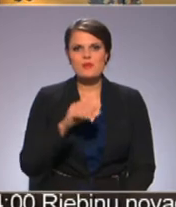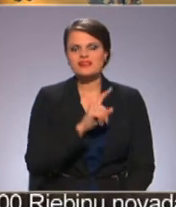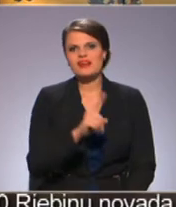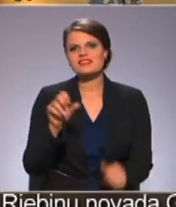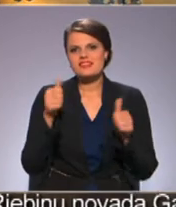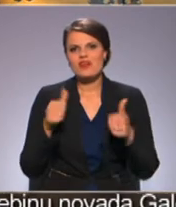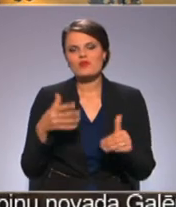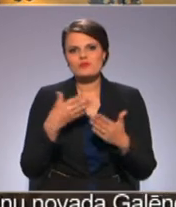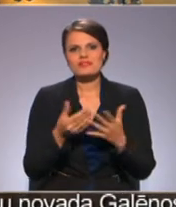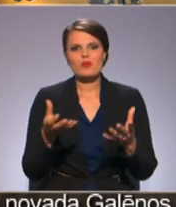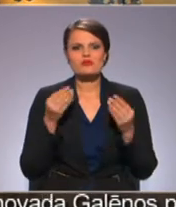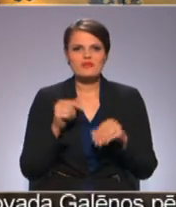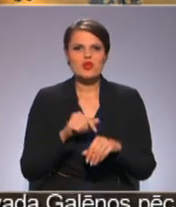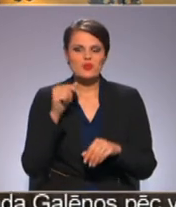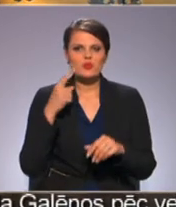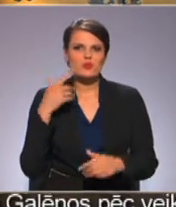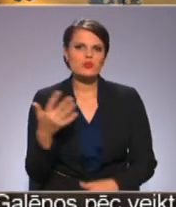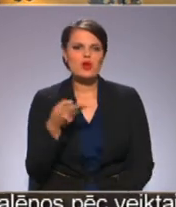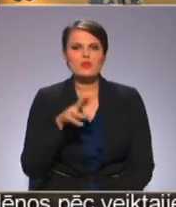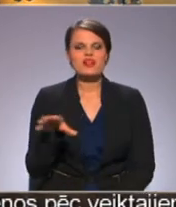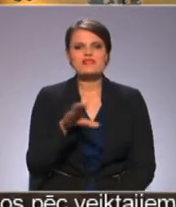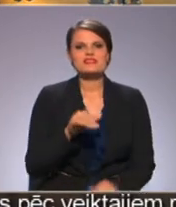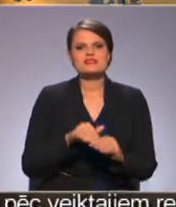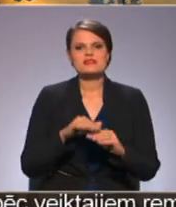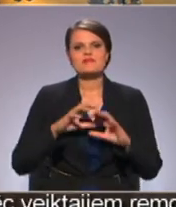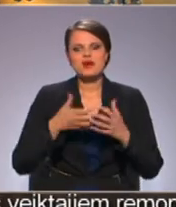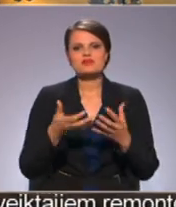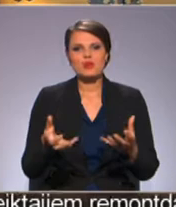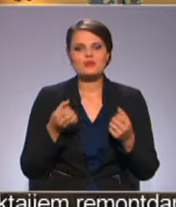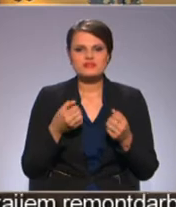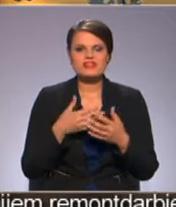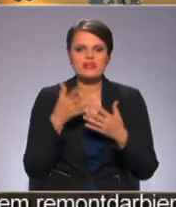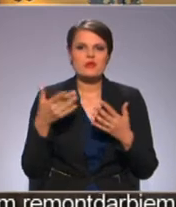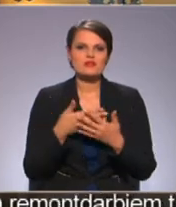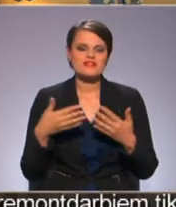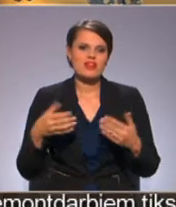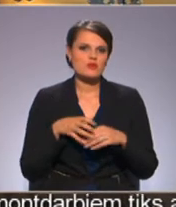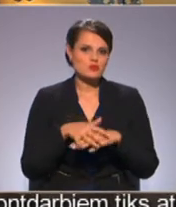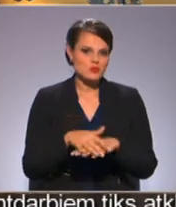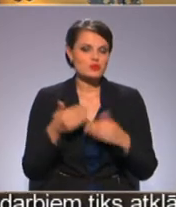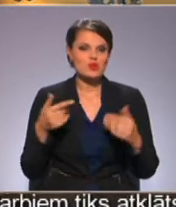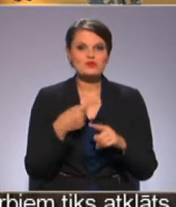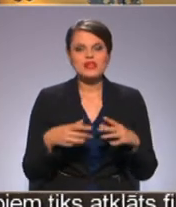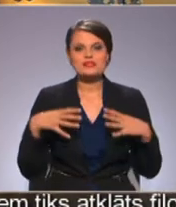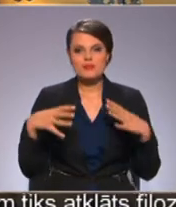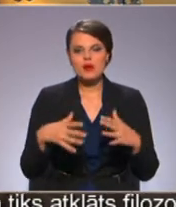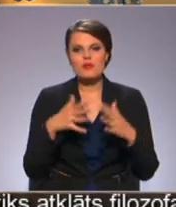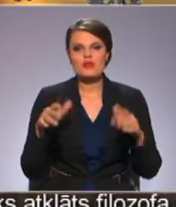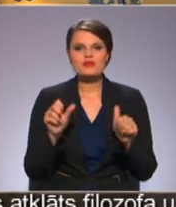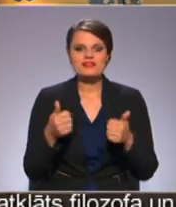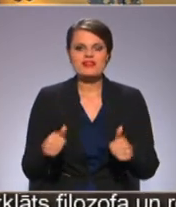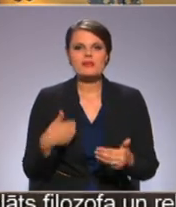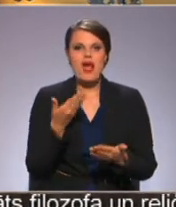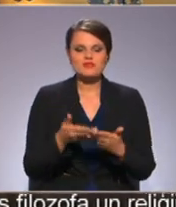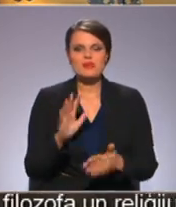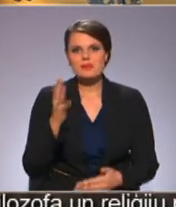Mēs katrs veidojam savas uztveres, jūtu, domu un visas pasaules uztveres daudzveidīgo struktūru. Šoreiz tās bagātīgums un daudzveidība ir